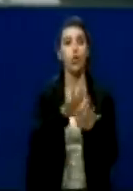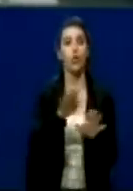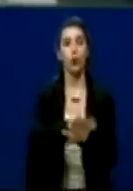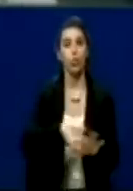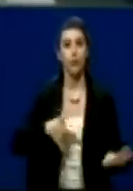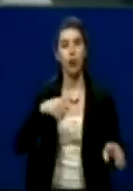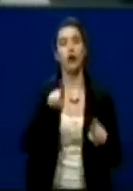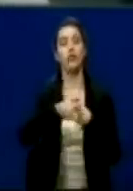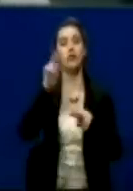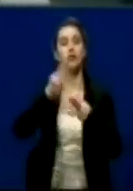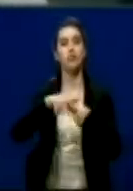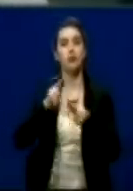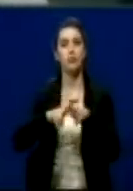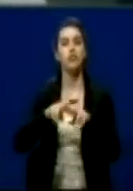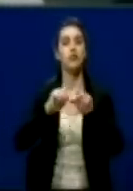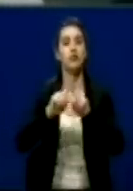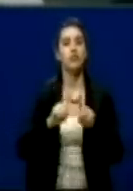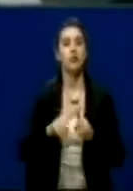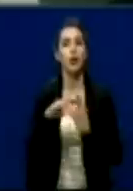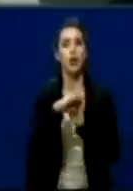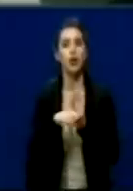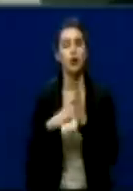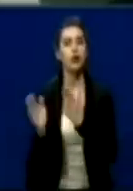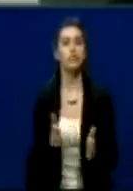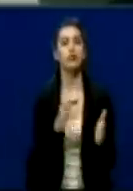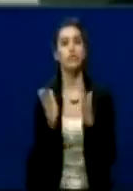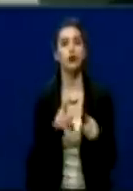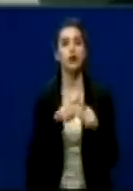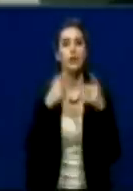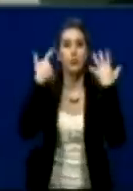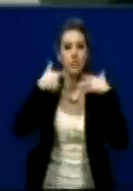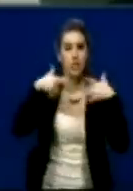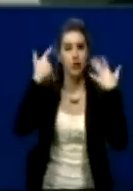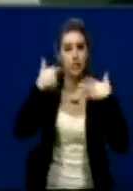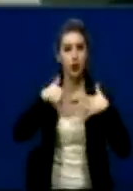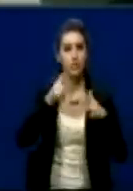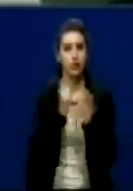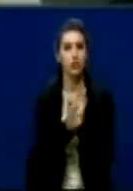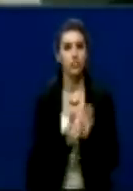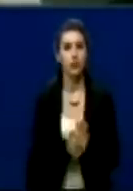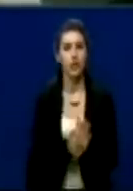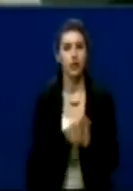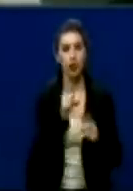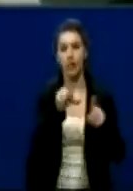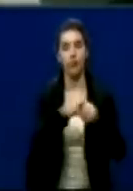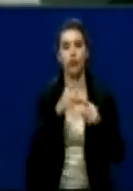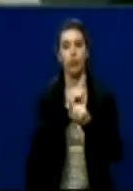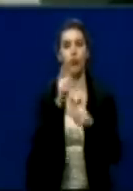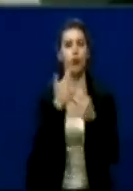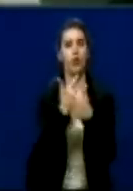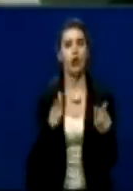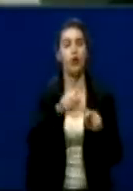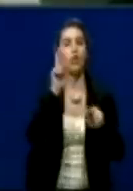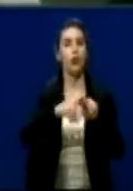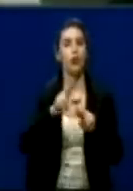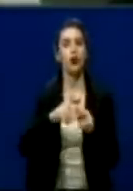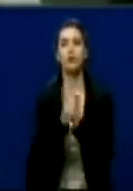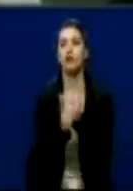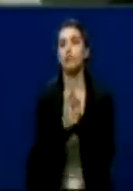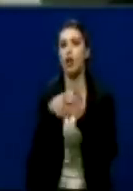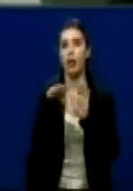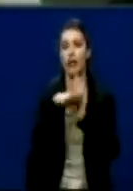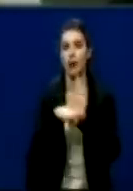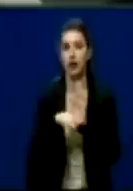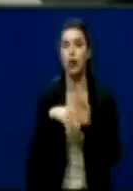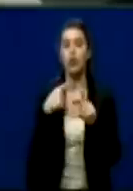ligjet në gjitha procedurat për brenda vetëm një jave. Nuk guxojmë lejojmë miratimin e ligjeve kësisoi dhe asesi kur kemi të bëjmë me